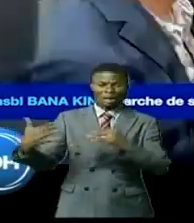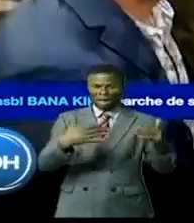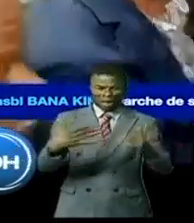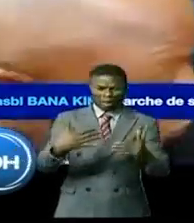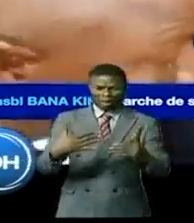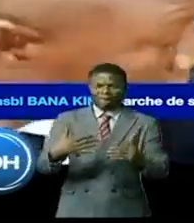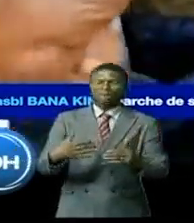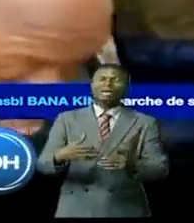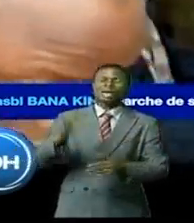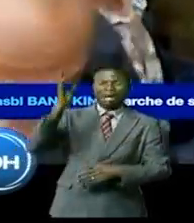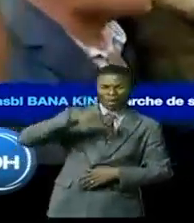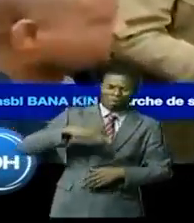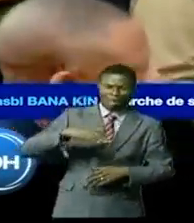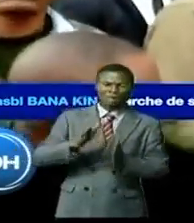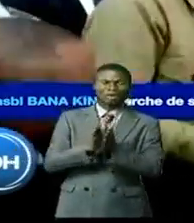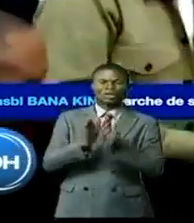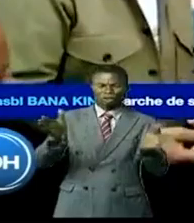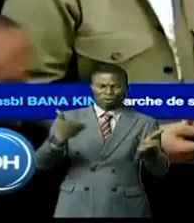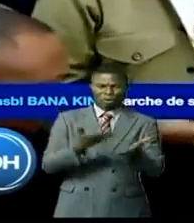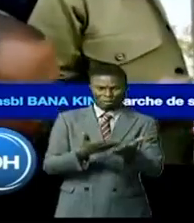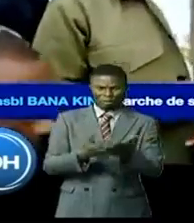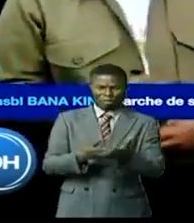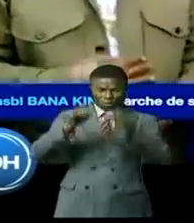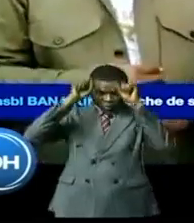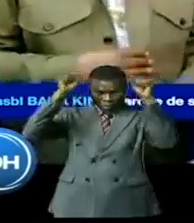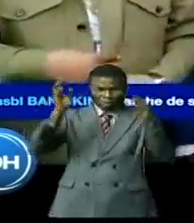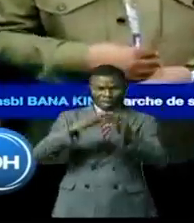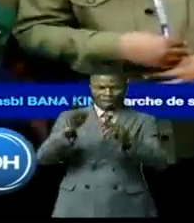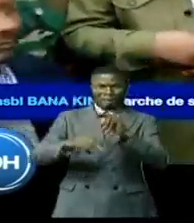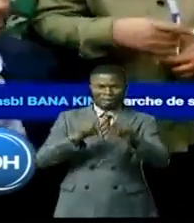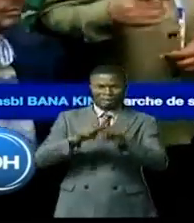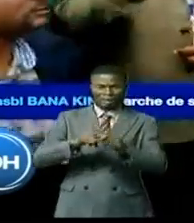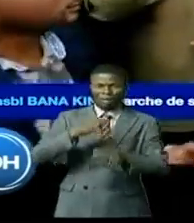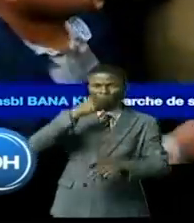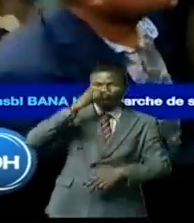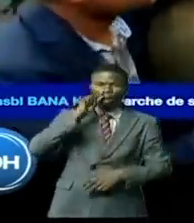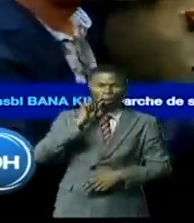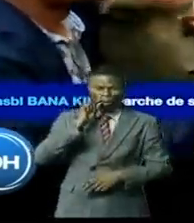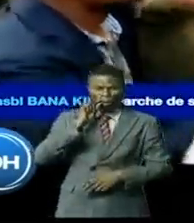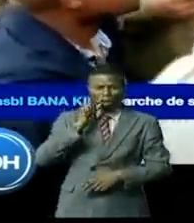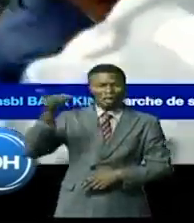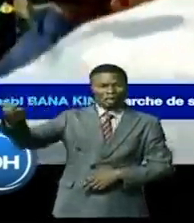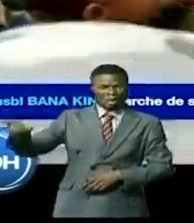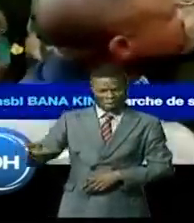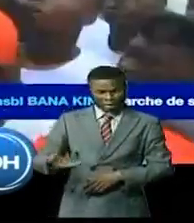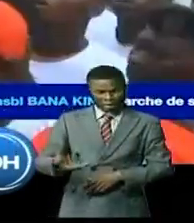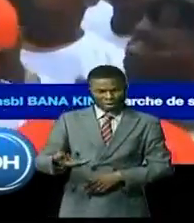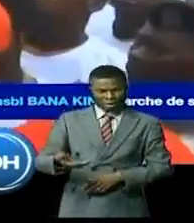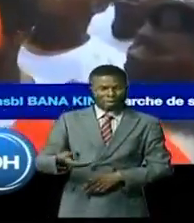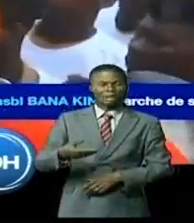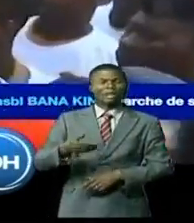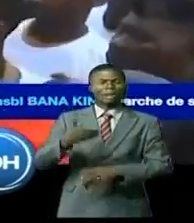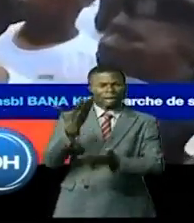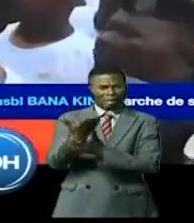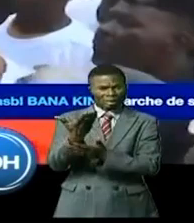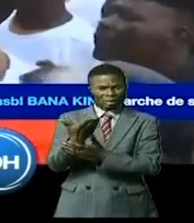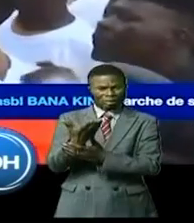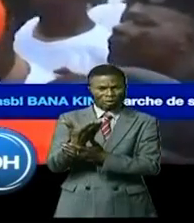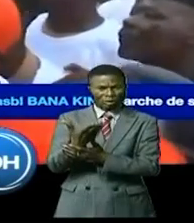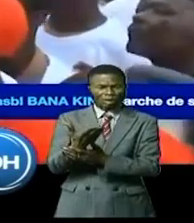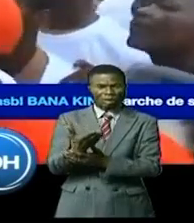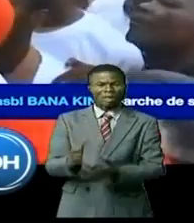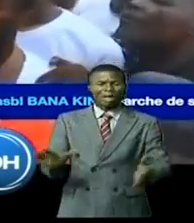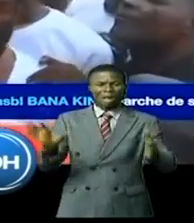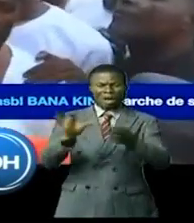totale. Le président de l'Assemblée nationale, Christophe Mbosso-Kodia, les a reçus et les a invités à unir